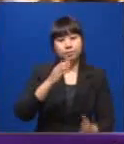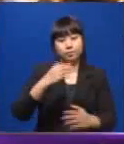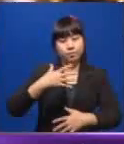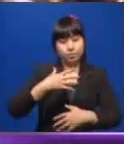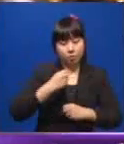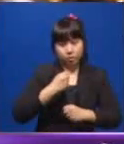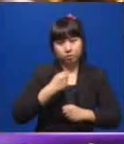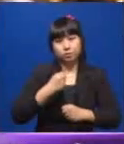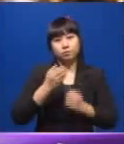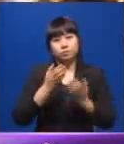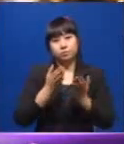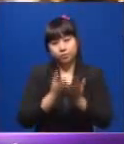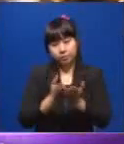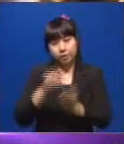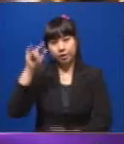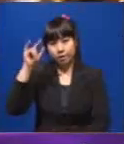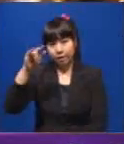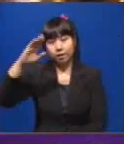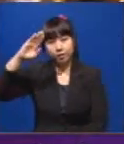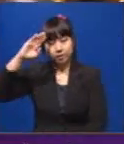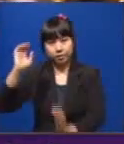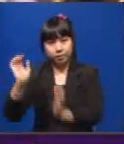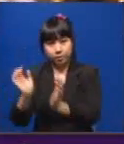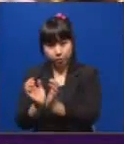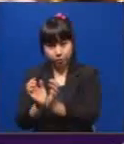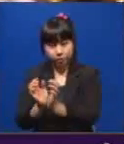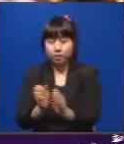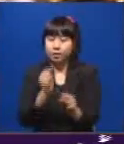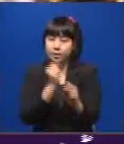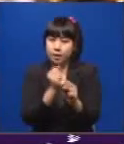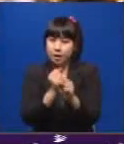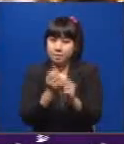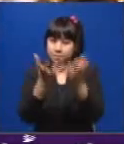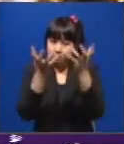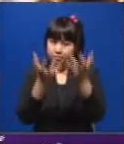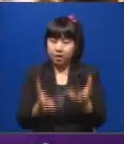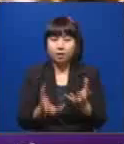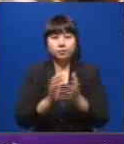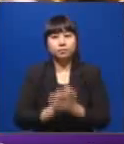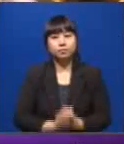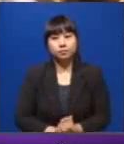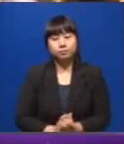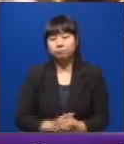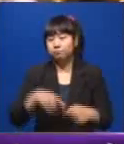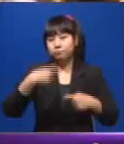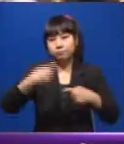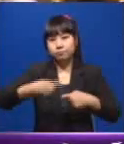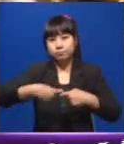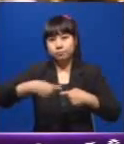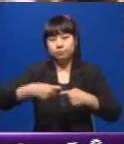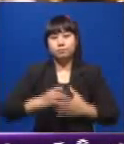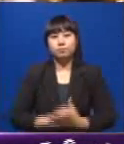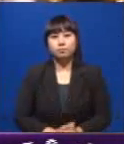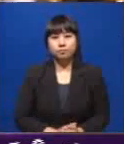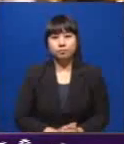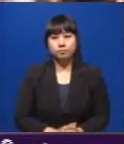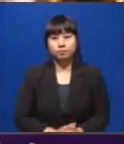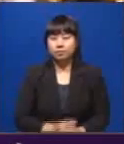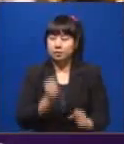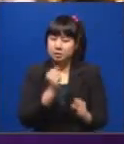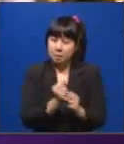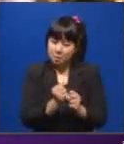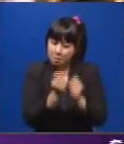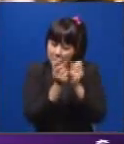ตำรวจกำลังมีงานหนักงานยากงานม